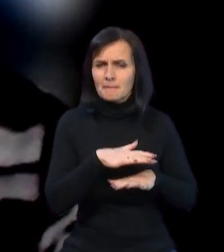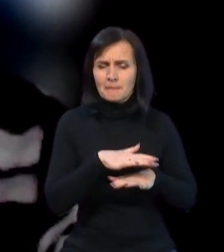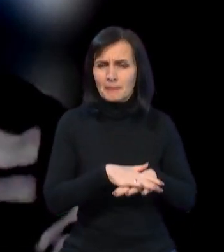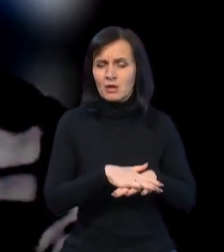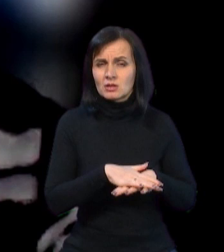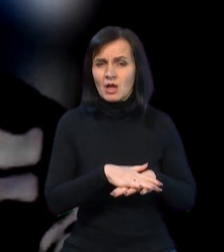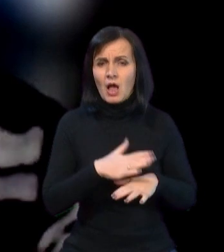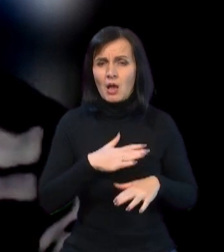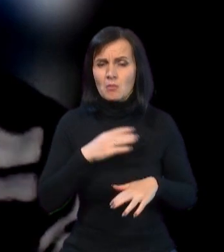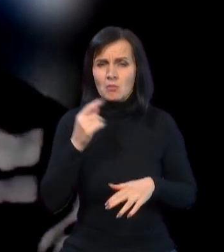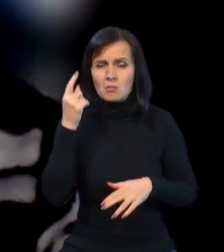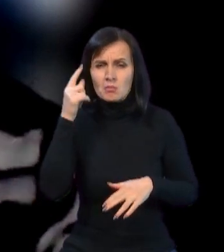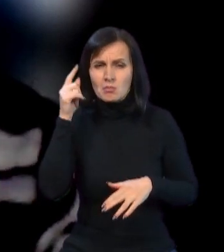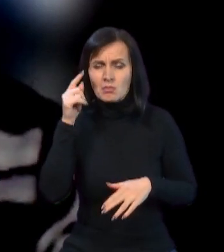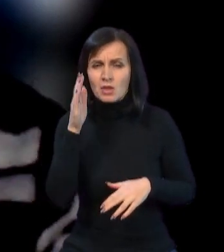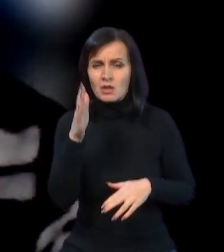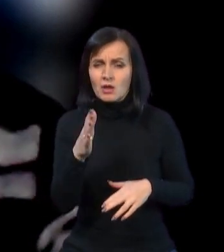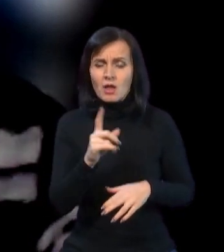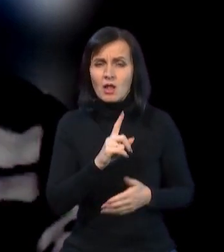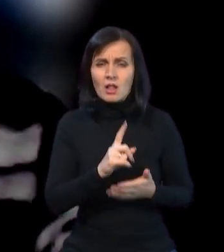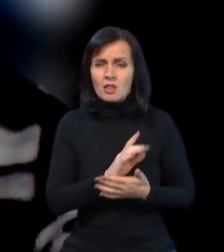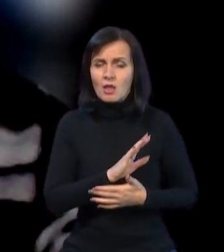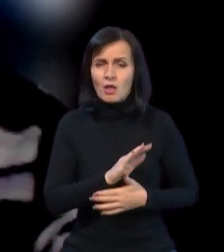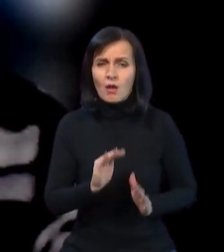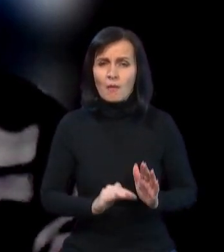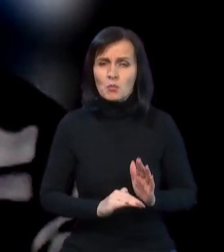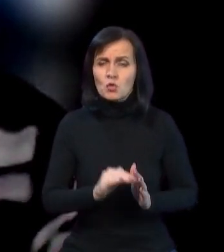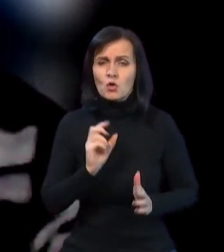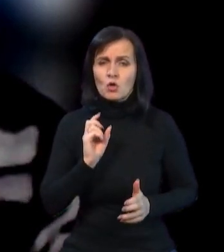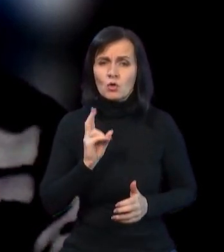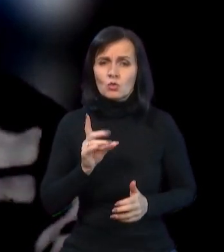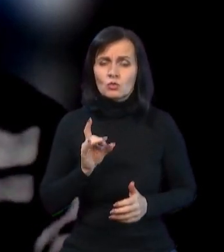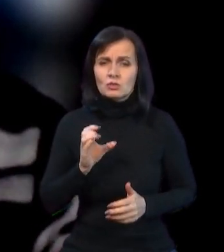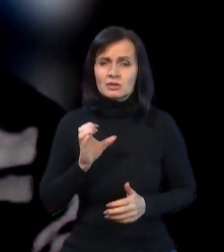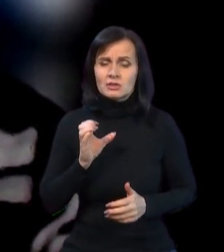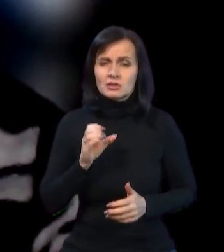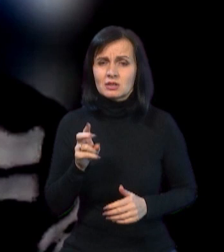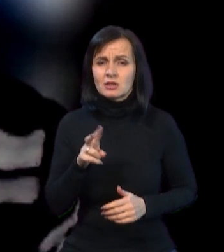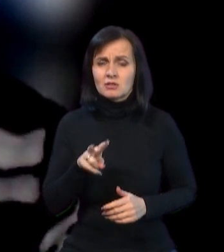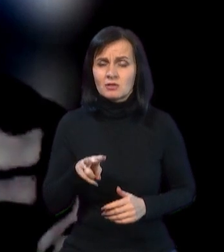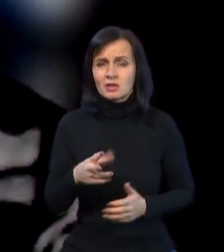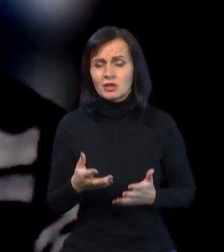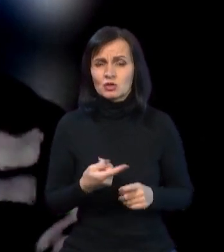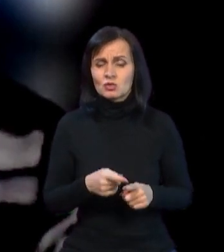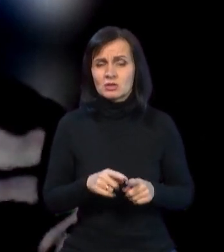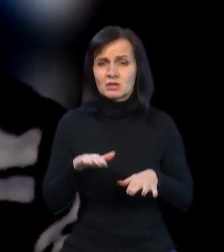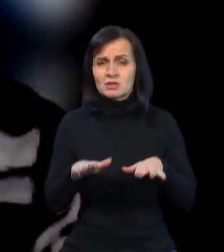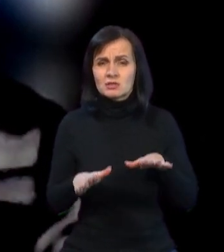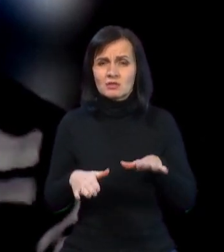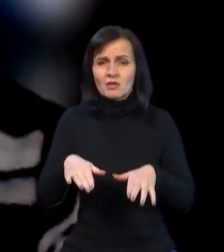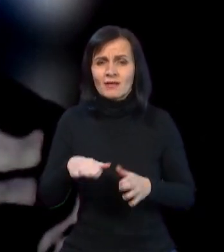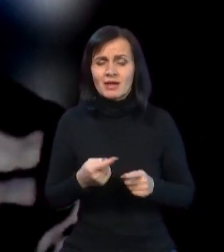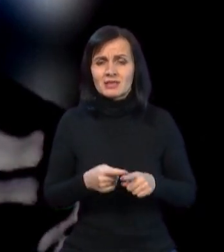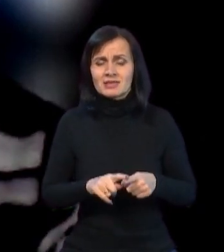мій прогноз, не має підвищуватися курс долара. Ну, якщо це коливання, ми самі знаємо, це все залежить, сам курс